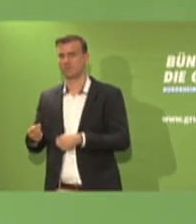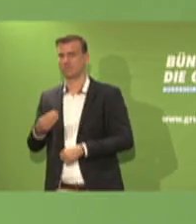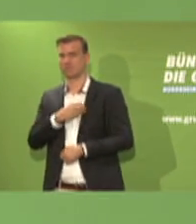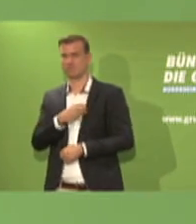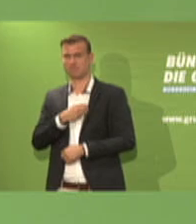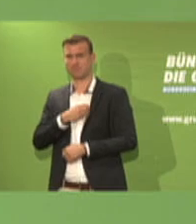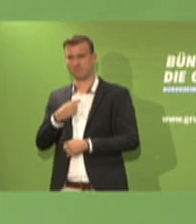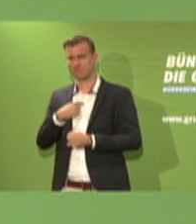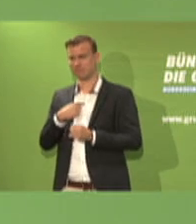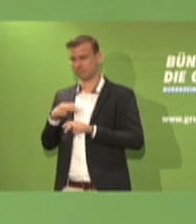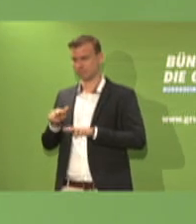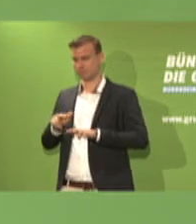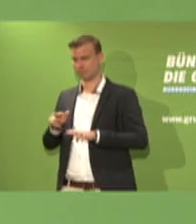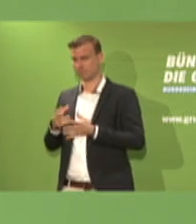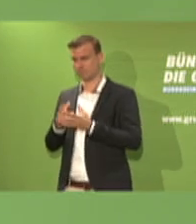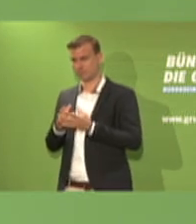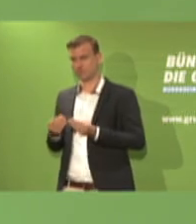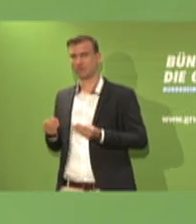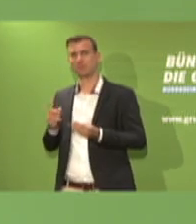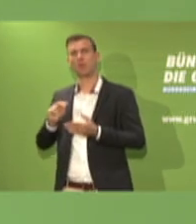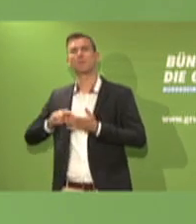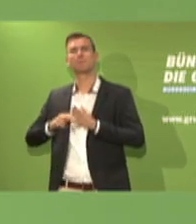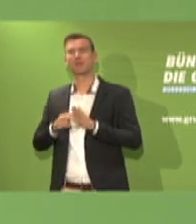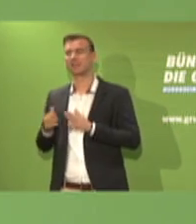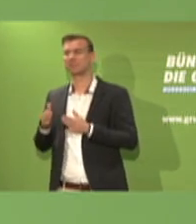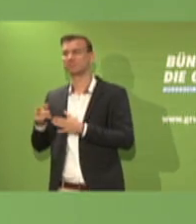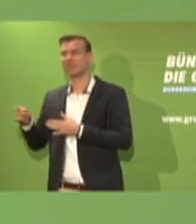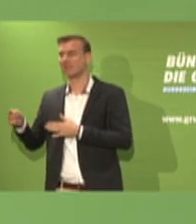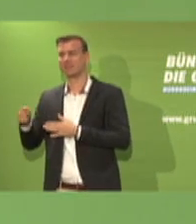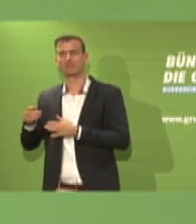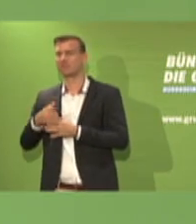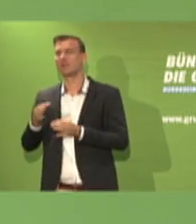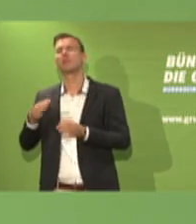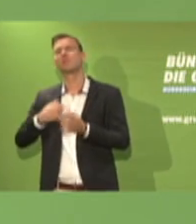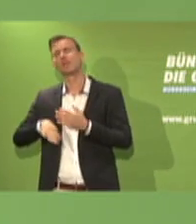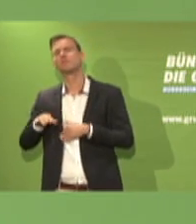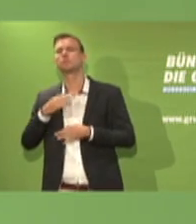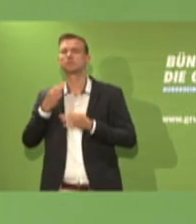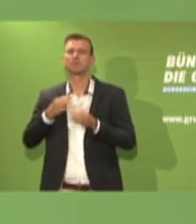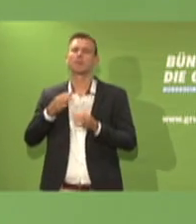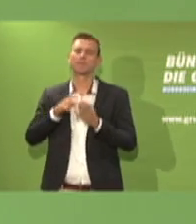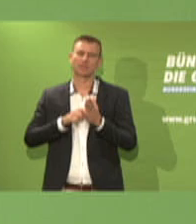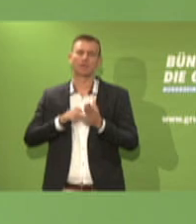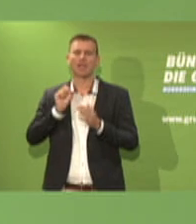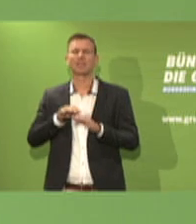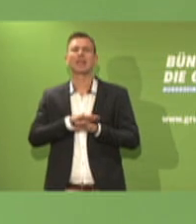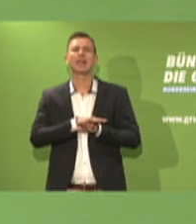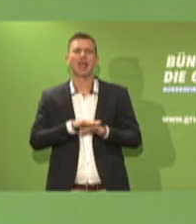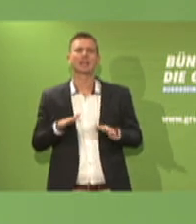beizulegen, die dafür vorgesehen sind, nämlich auf politischem Wege, dann können sie sich unter gewissen Umständen an das Landesschiedsgericht